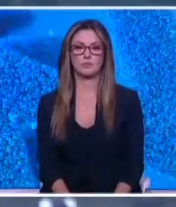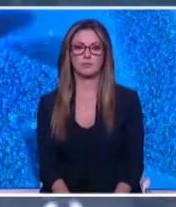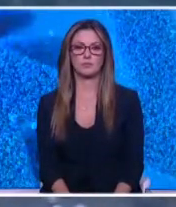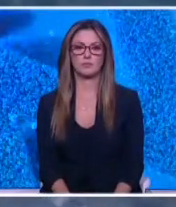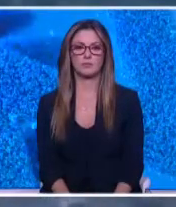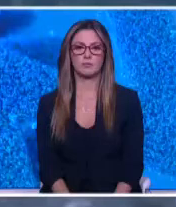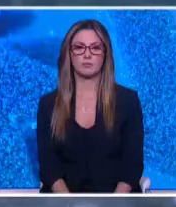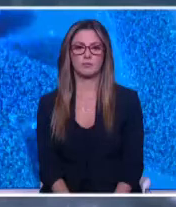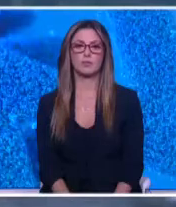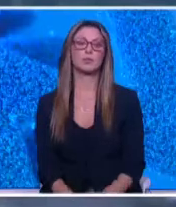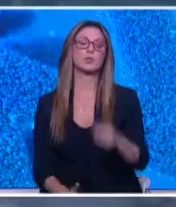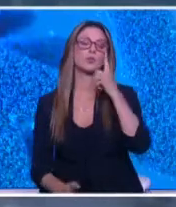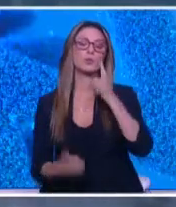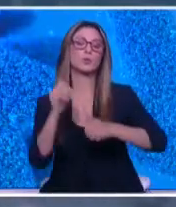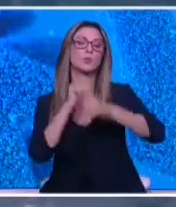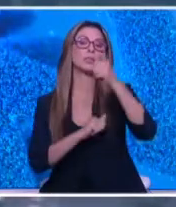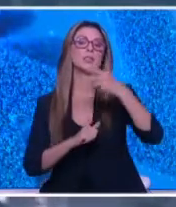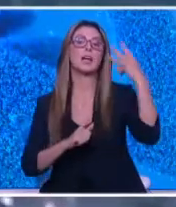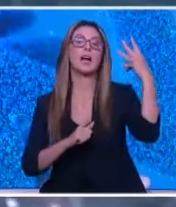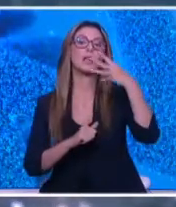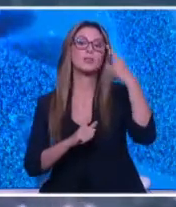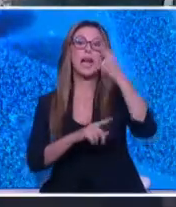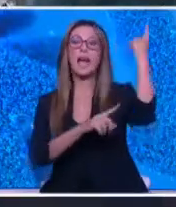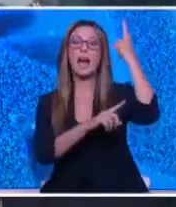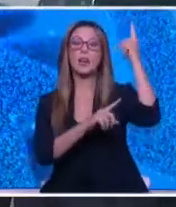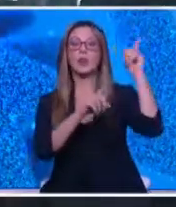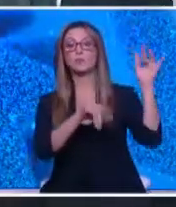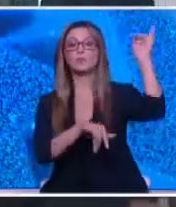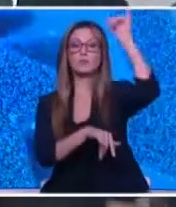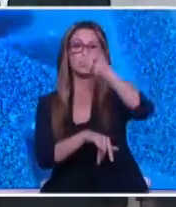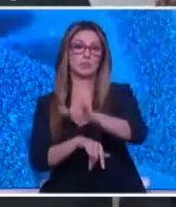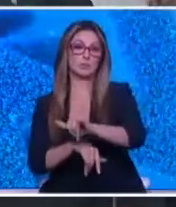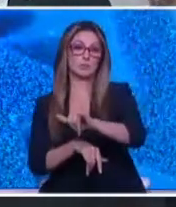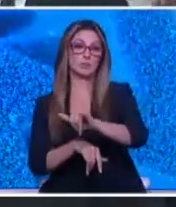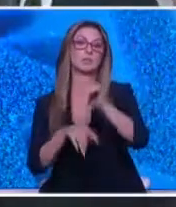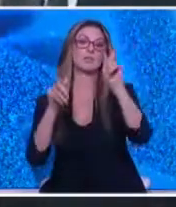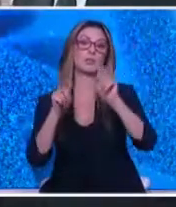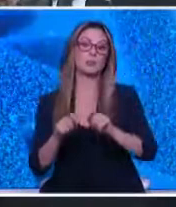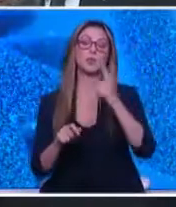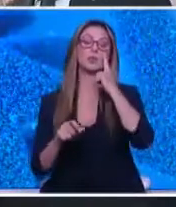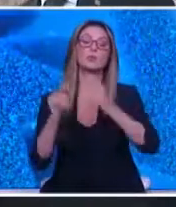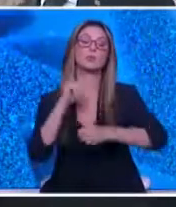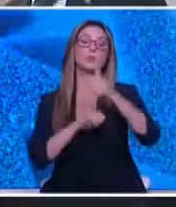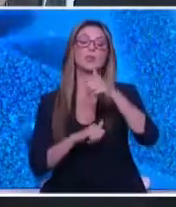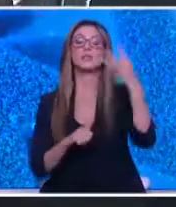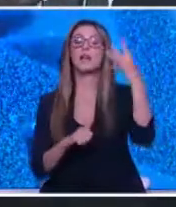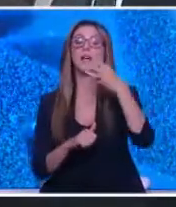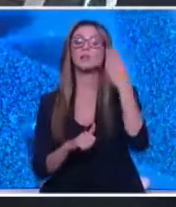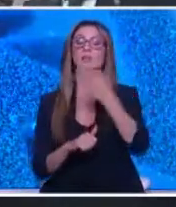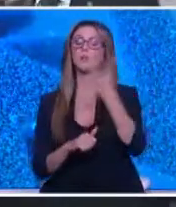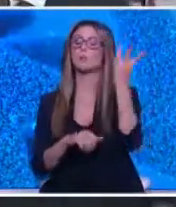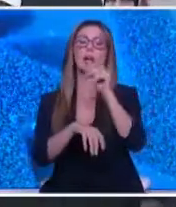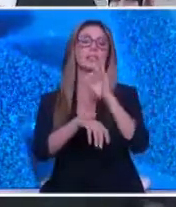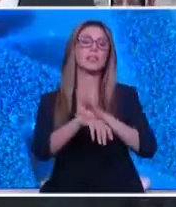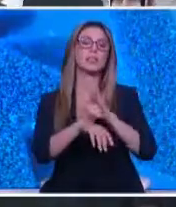Serhan, Cumhurbaşkanı Recep Tayyip Erdoğan'ı taşıyan helikopter Hacı Bektaş'a iniş yaptı. Cumhurbaşkanı Erdoğan da birkaç